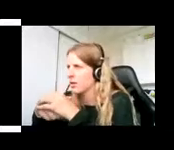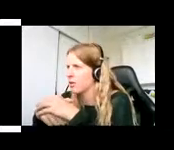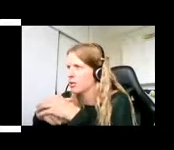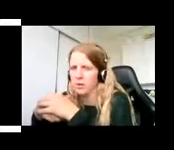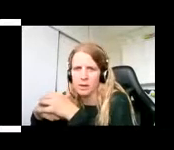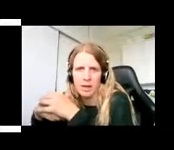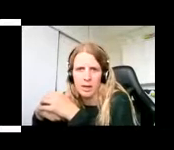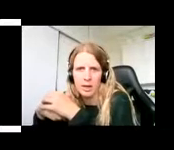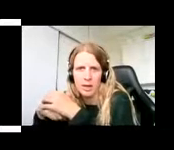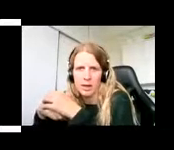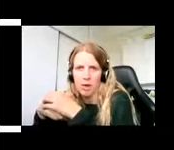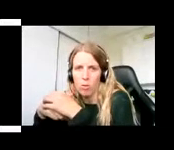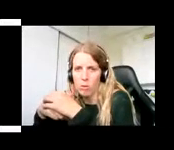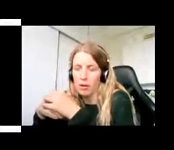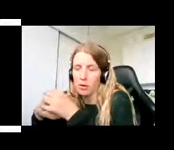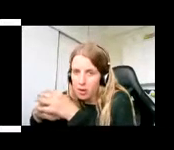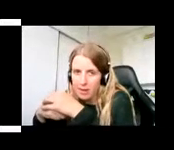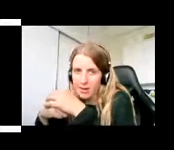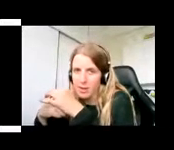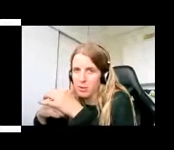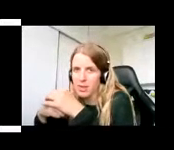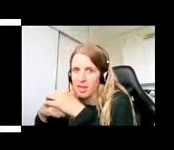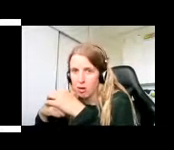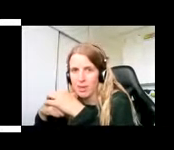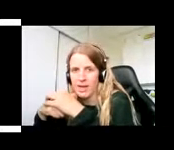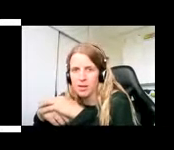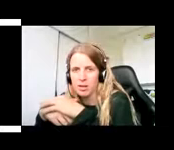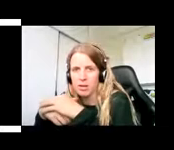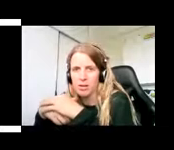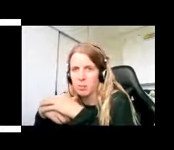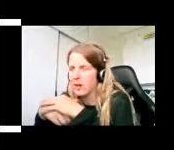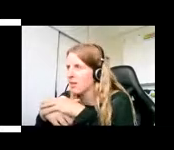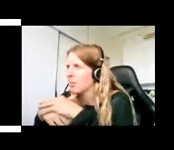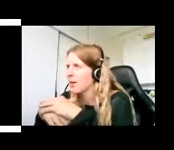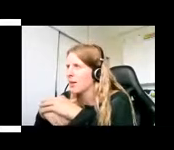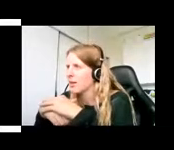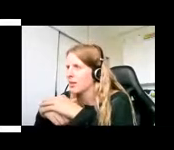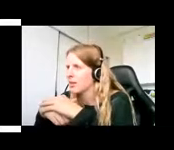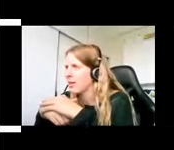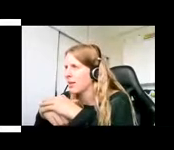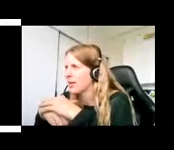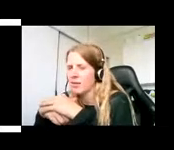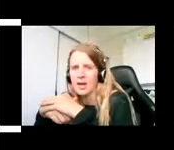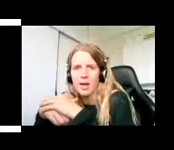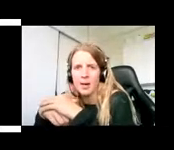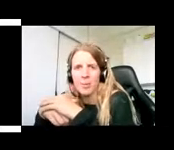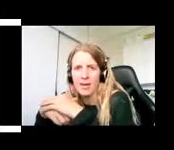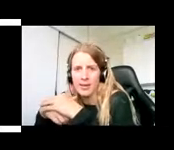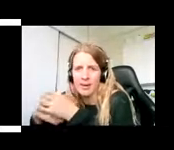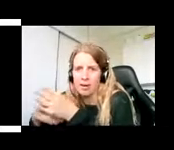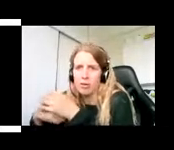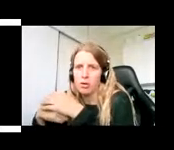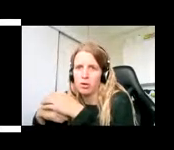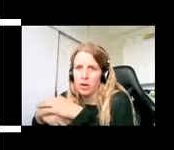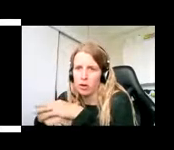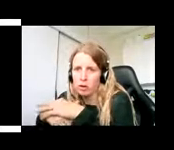te slecht over. Wat dan ook iets is dat we zeker willen benadrukken, een spijtige, maar helaas is dat de realiteit.